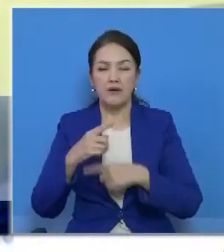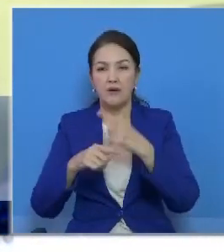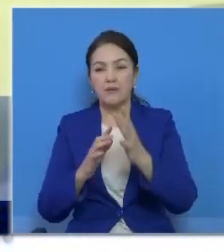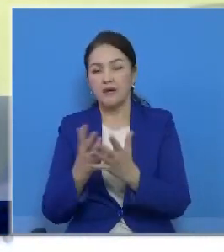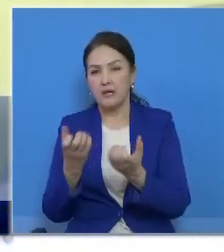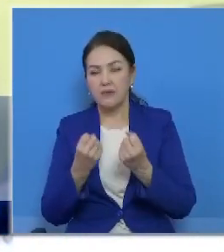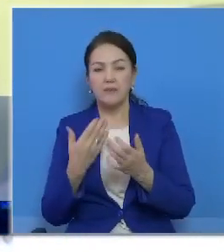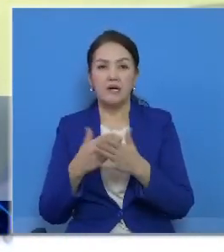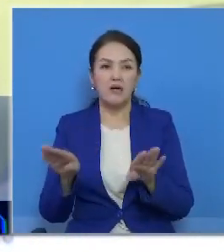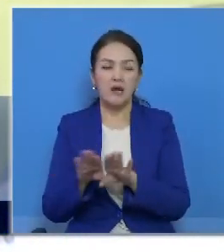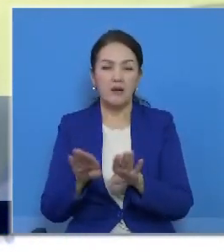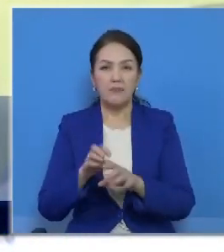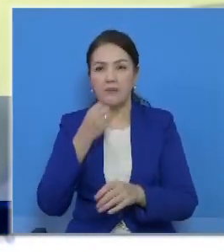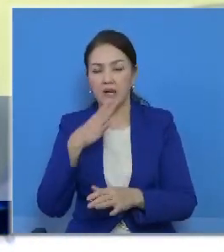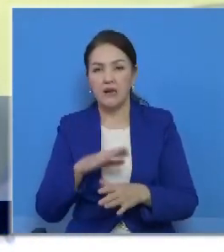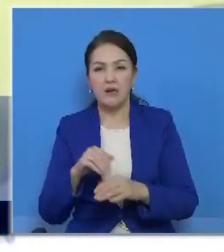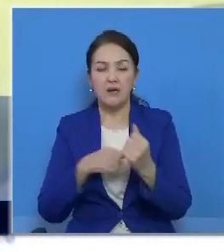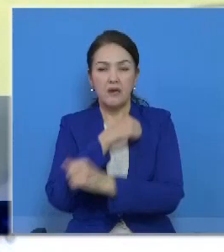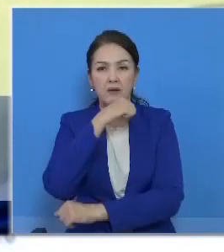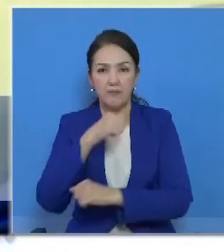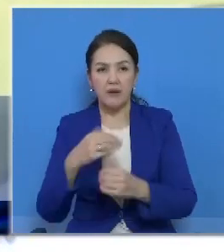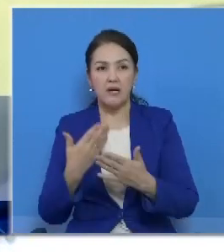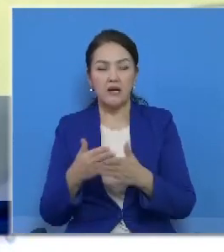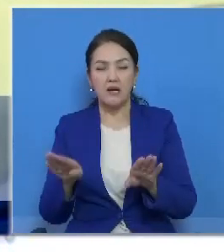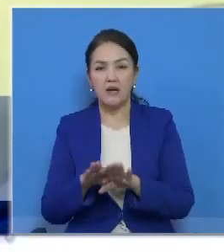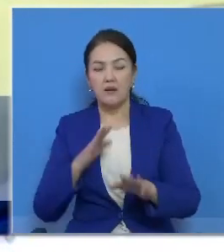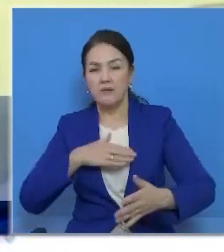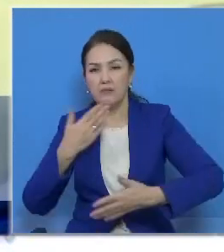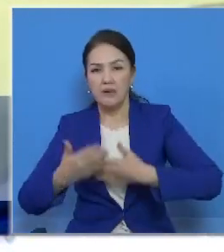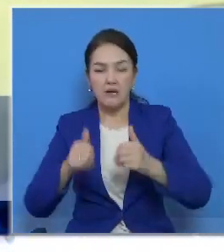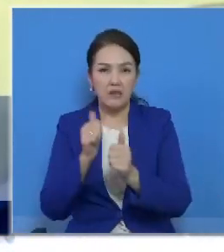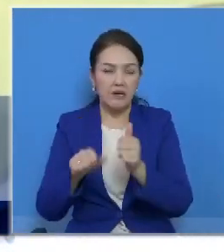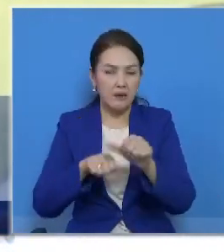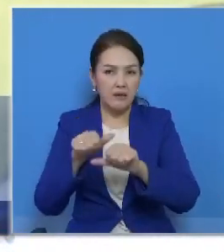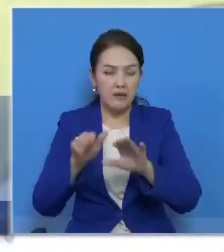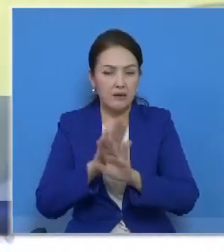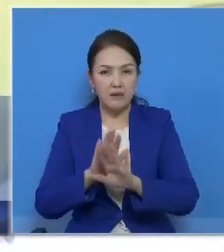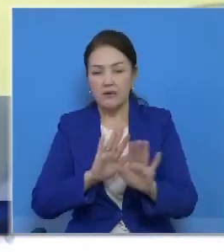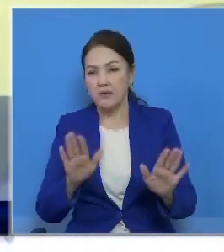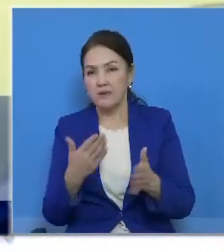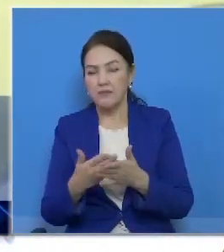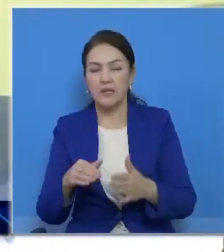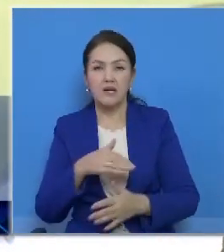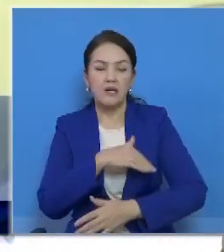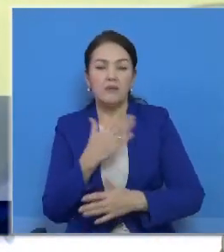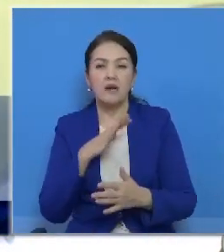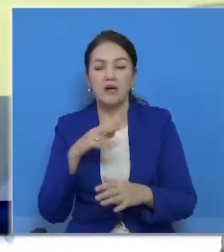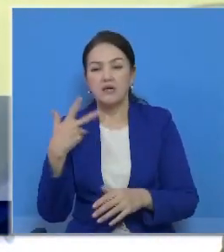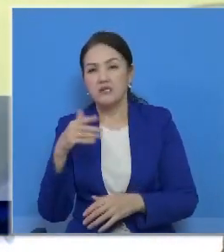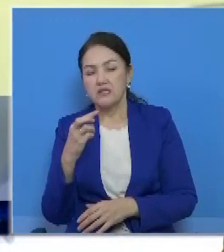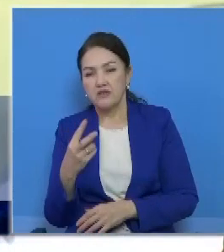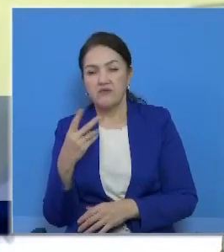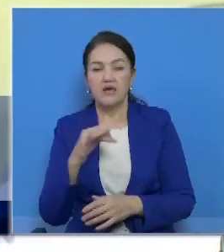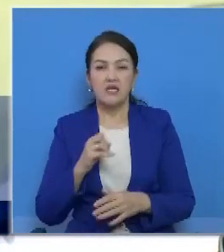он вырастет в этом детсаду хорошая материальная Техническая база бассейн не в каждом на школьном учреждении есть температура воды 32